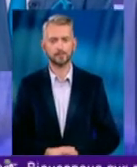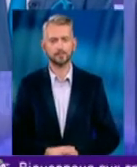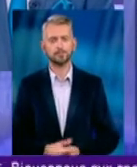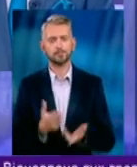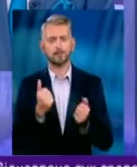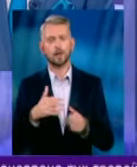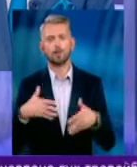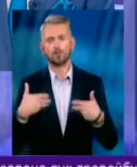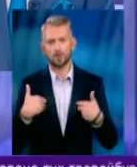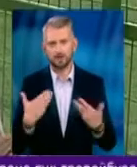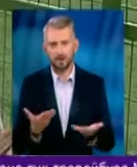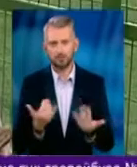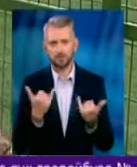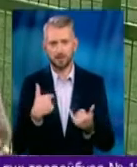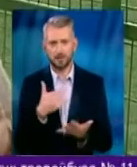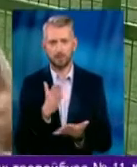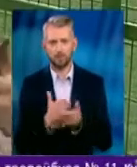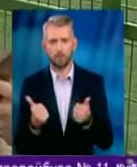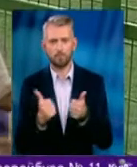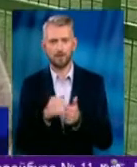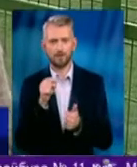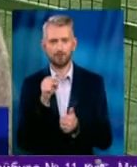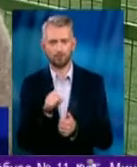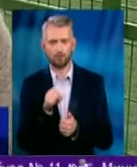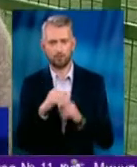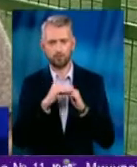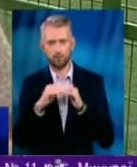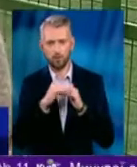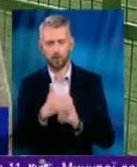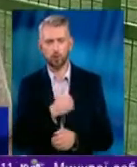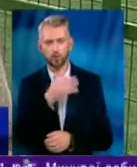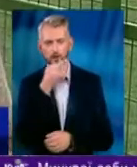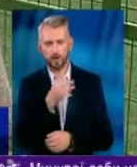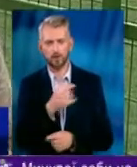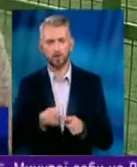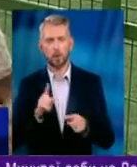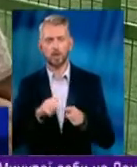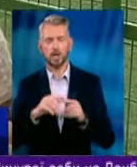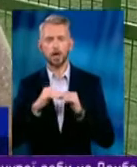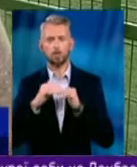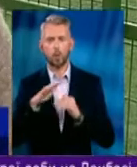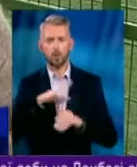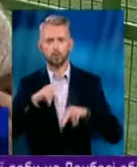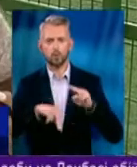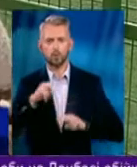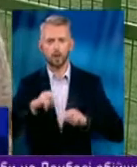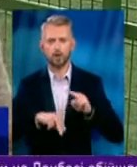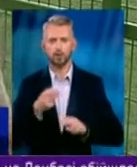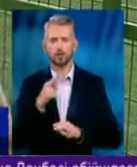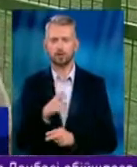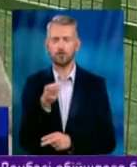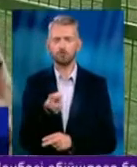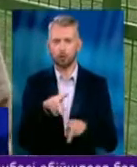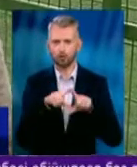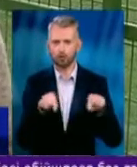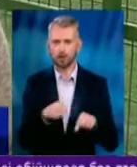Так, добрий день, студія. Дійсно, зараз я перебуваю біля цього самого поля. Хочу сказати, що це поле будувалося для 2 шкіл,